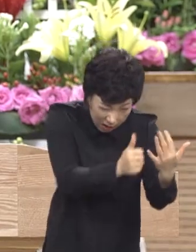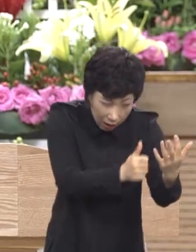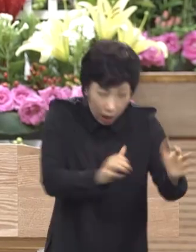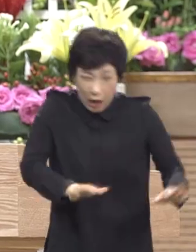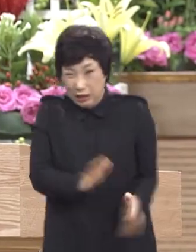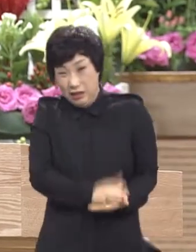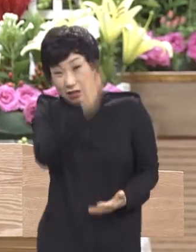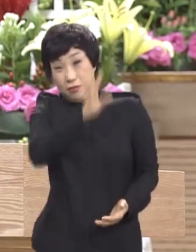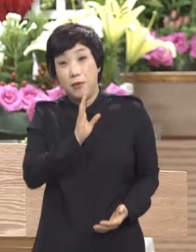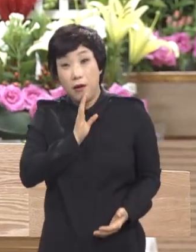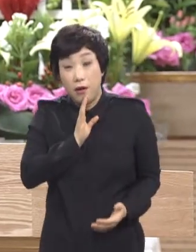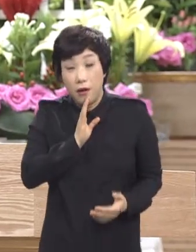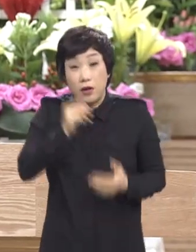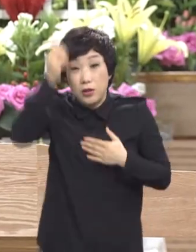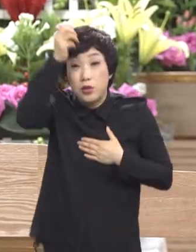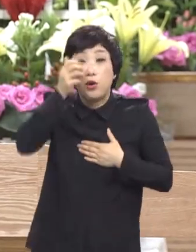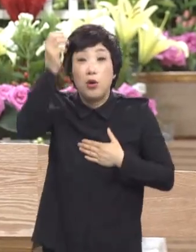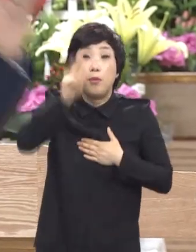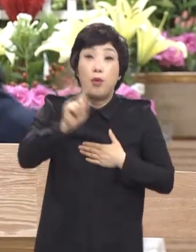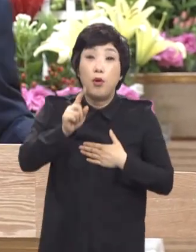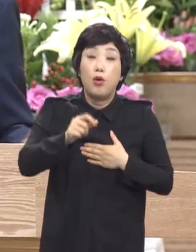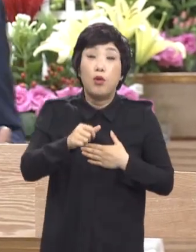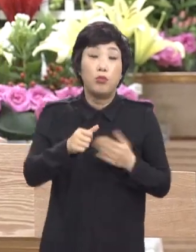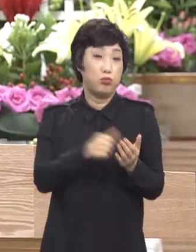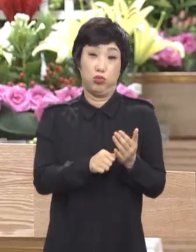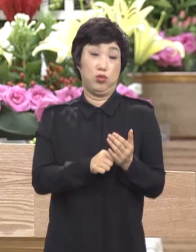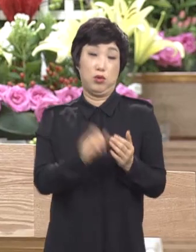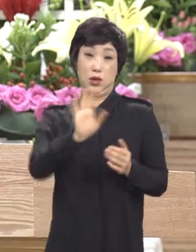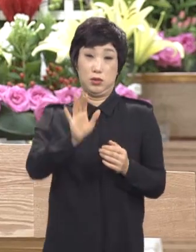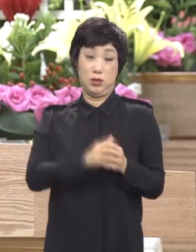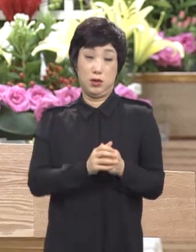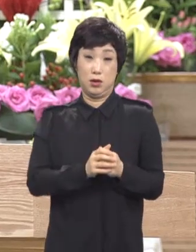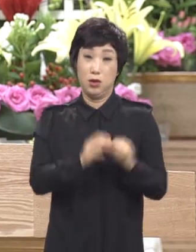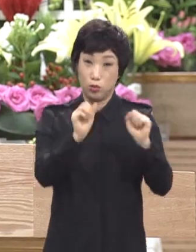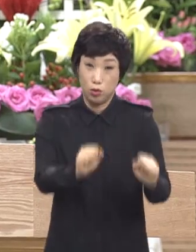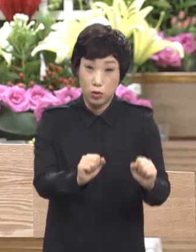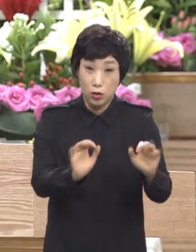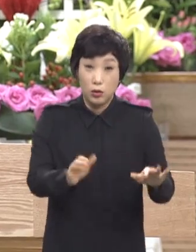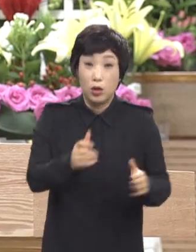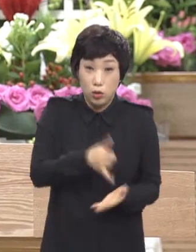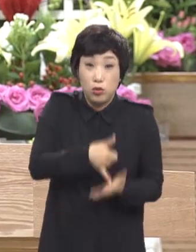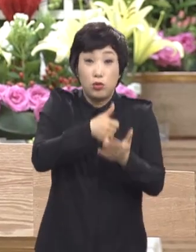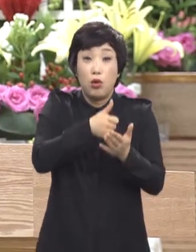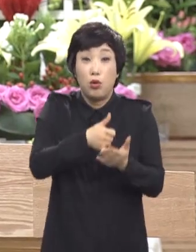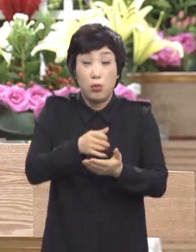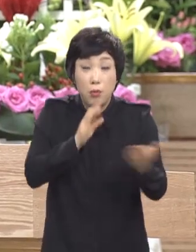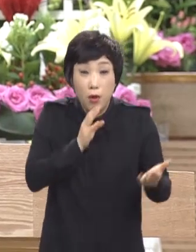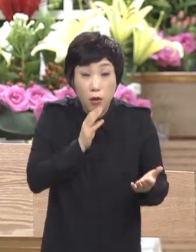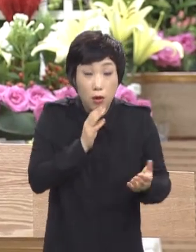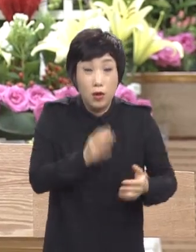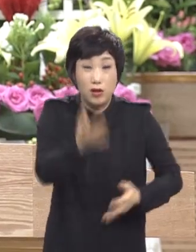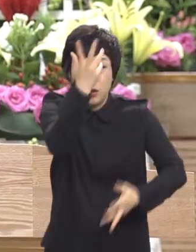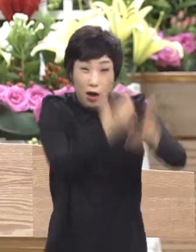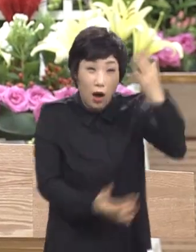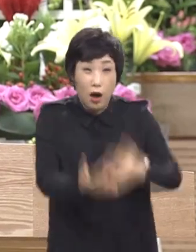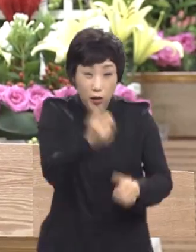비물질이요 무형성이요 존재의 인격이기 때문에 타지도 않고 죽지도 않고